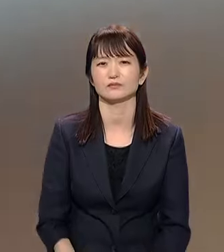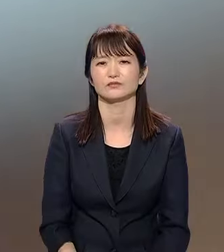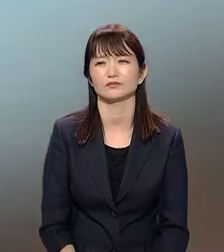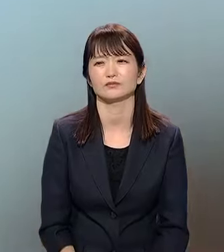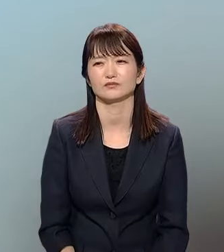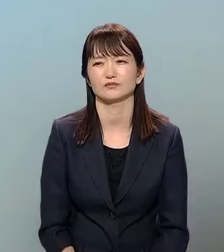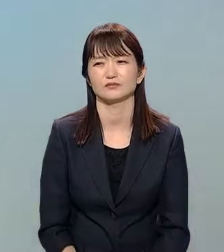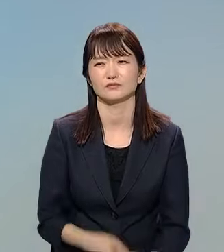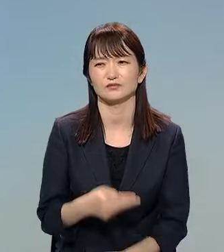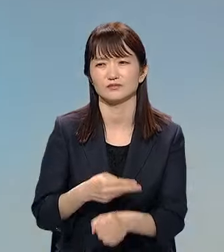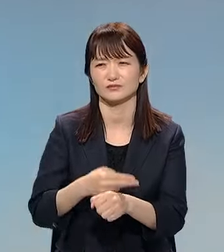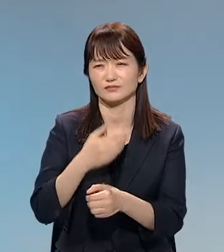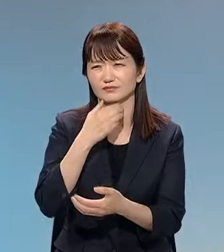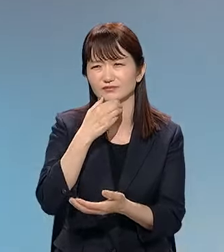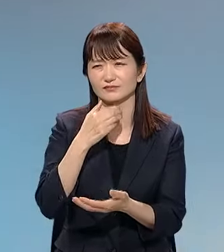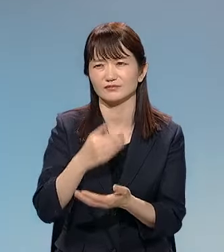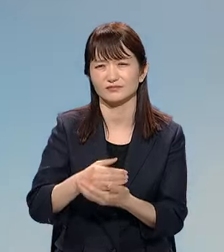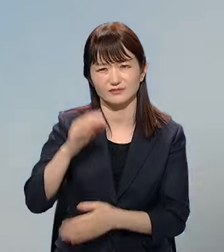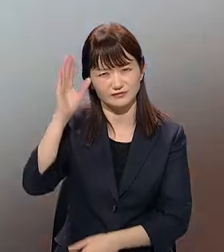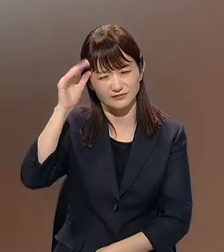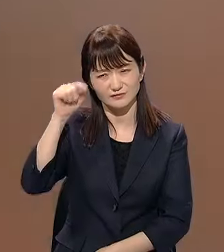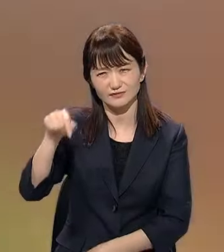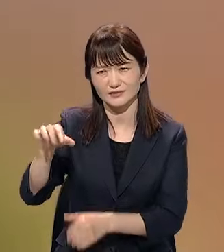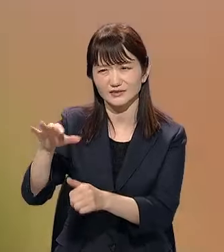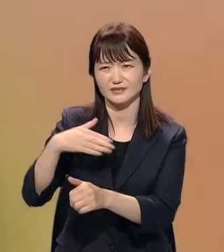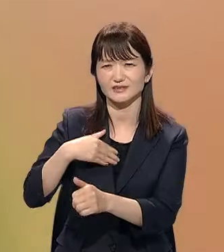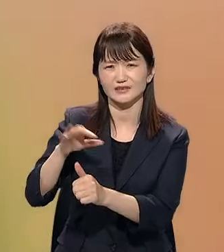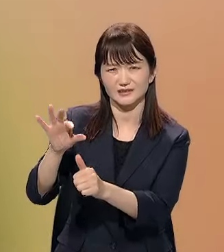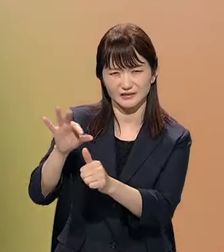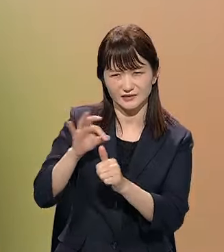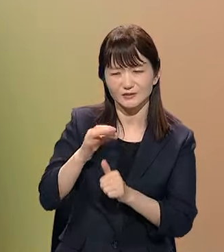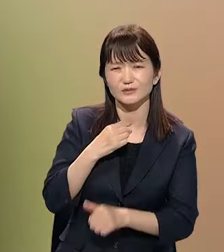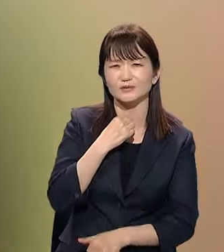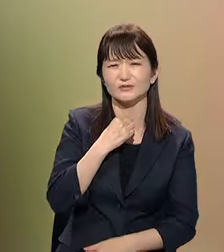감동적이야. 저 강아지 제가 데려오고 보고 싶어요. 진짜?